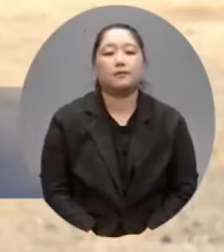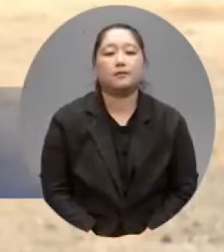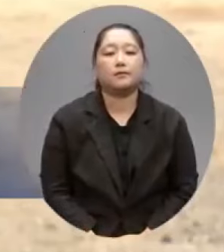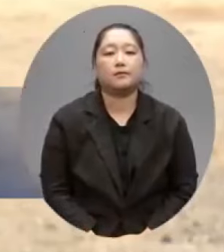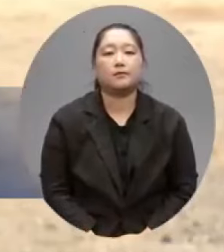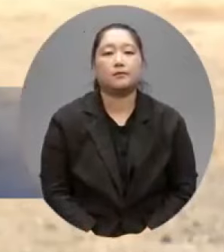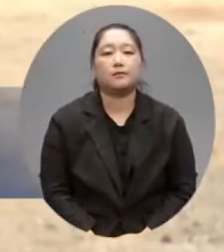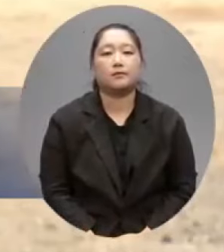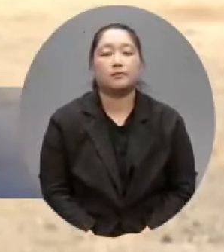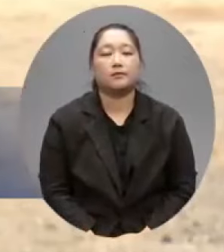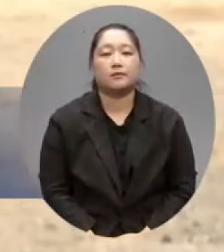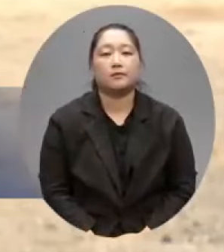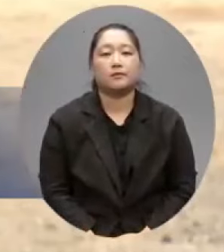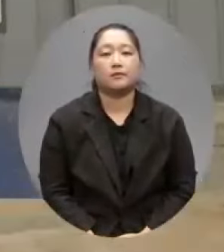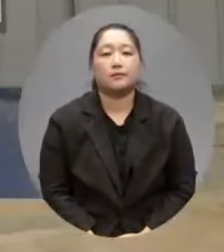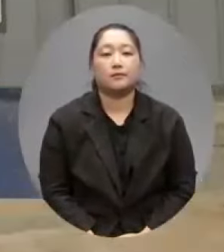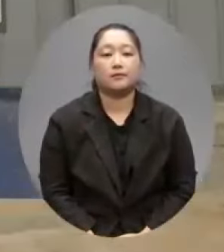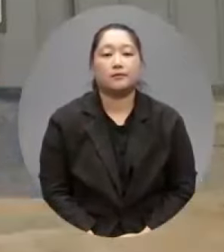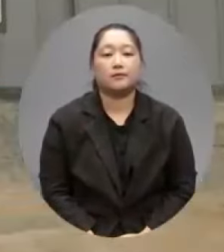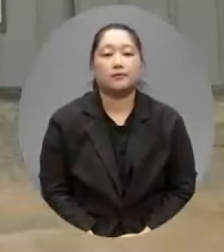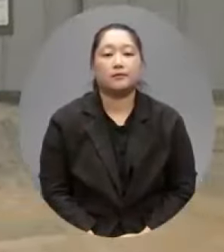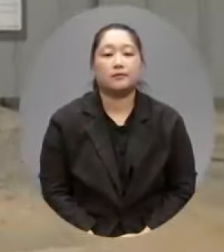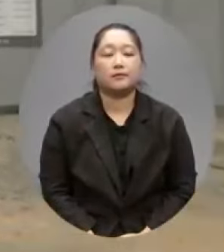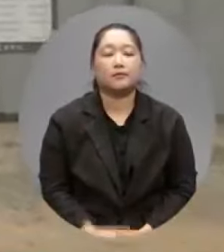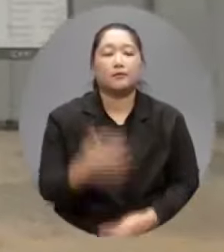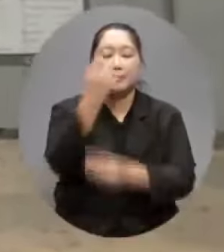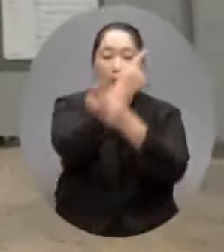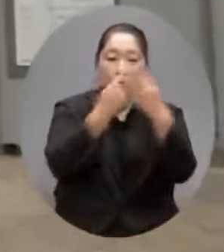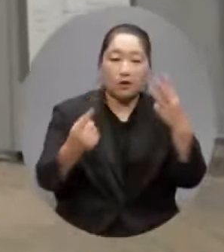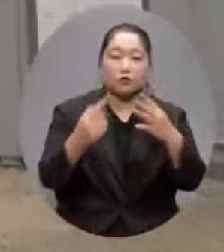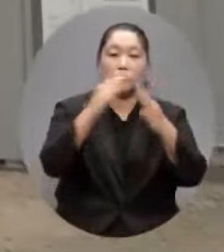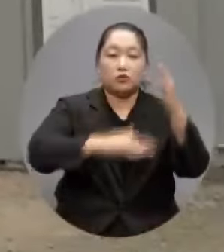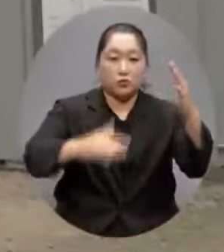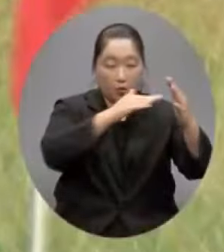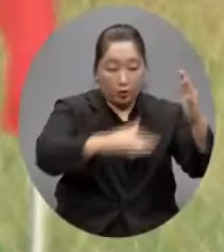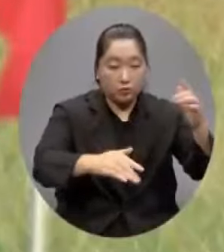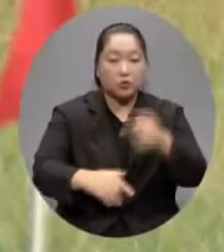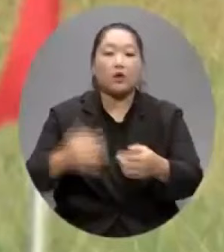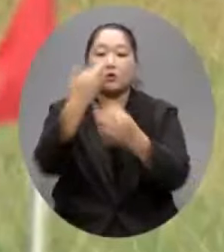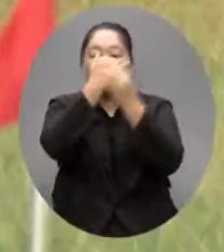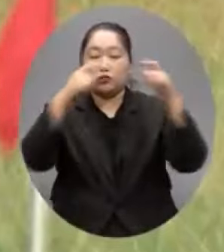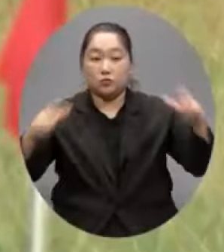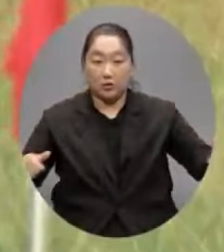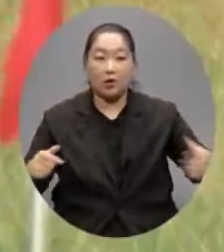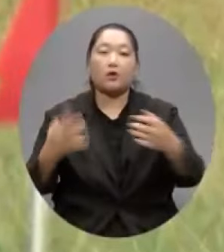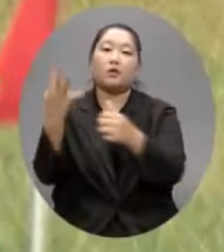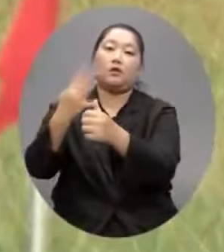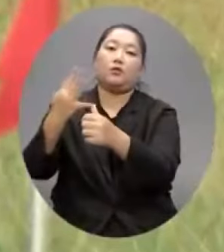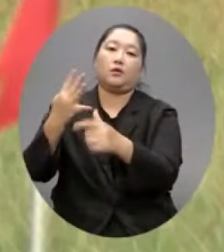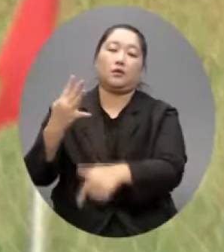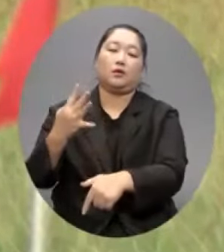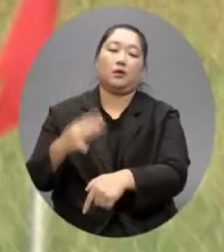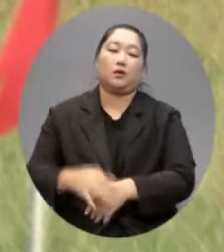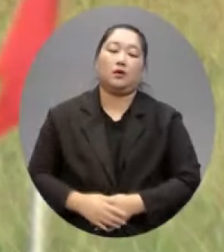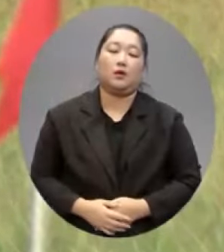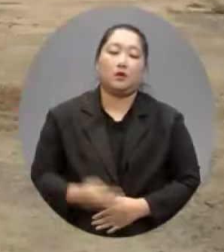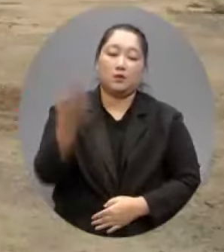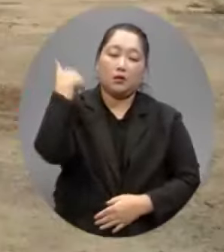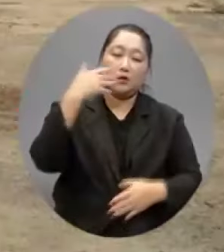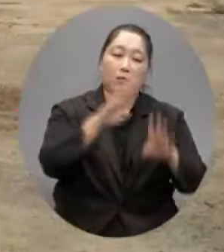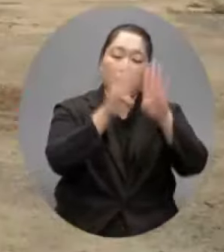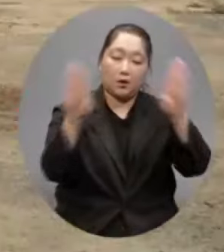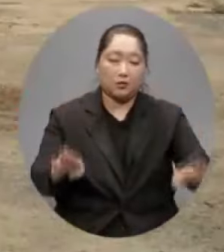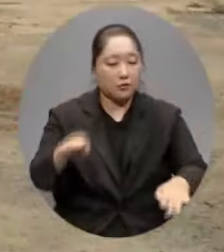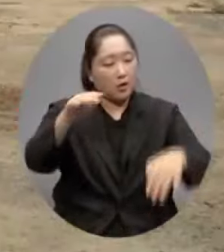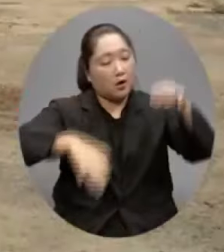확보돼서 추진되게 됐습니다. 청주와 공주 등에 이어 충청권에서 네 번째 국립박물관이라 기존